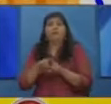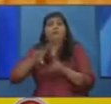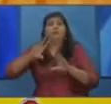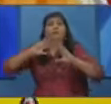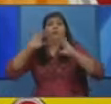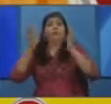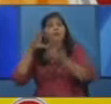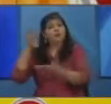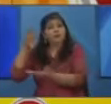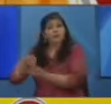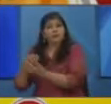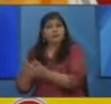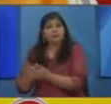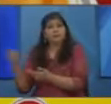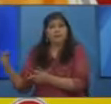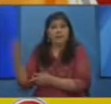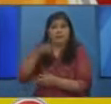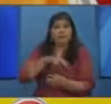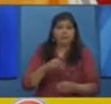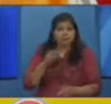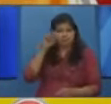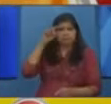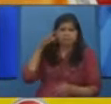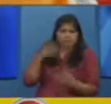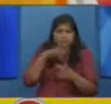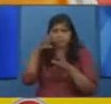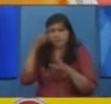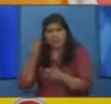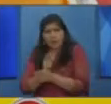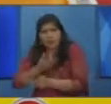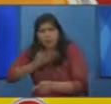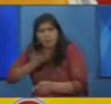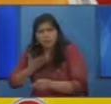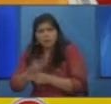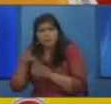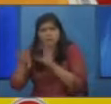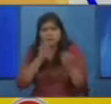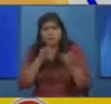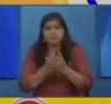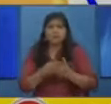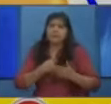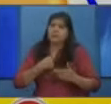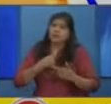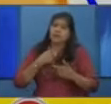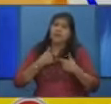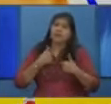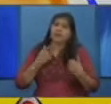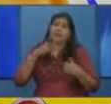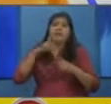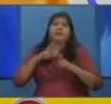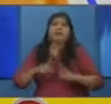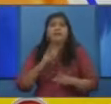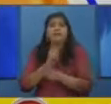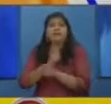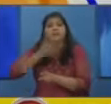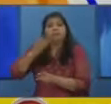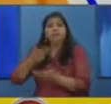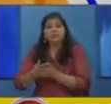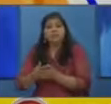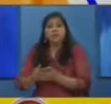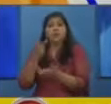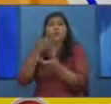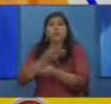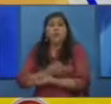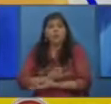भी उनके प्रति जिज्ञासा बढ़ती है। जैसे हमारे आध्यात्म ने, योग ने, आयुर्वेद